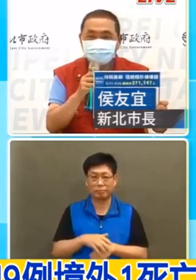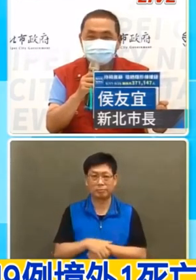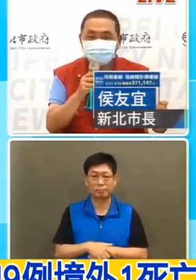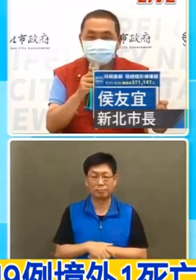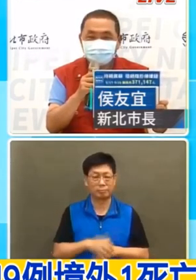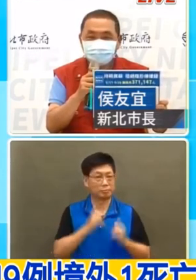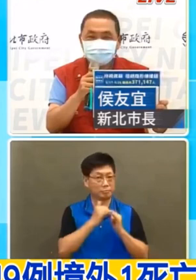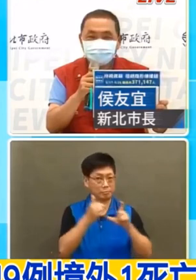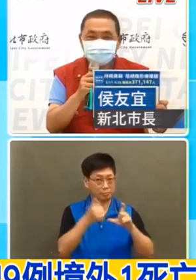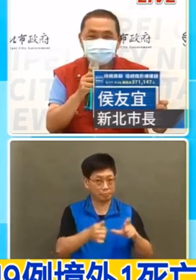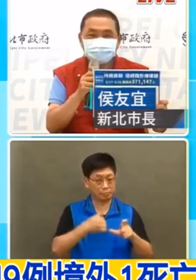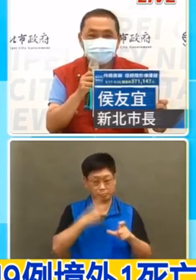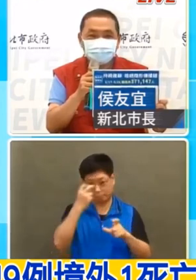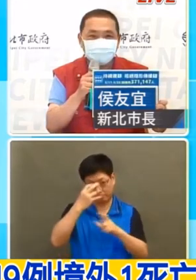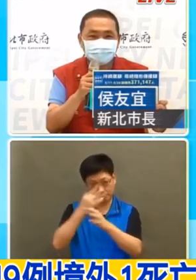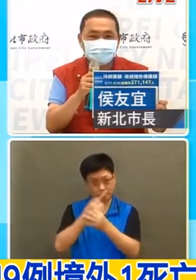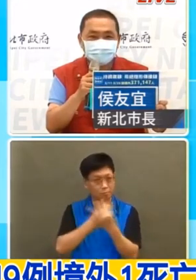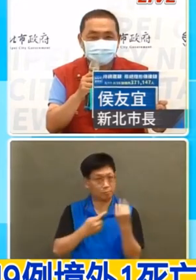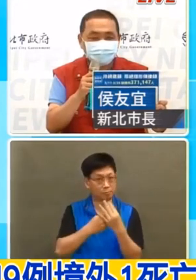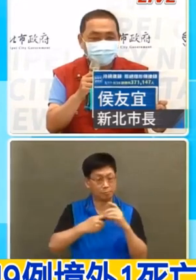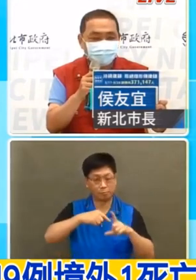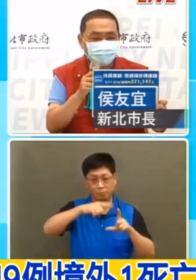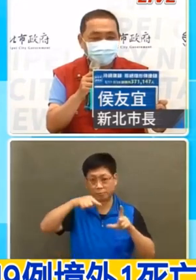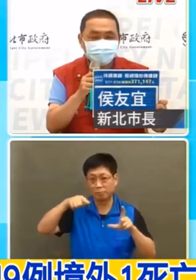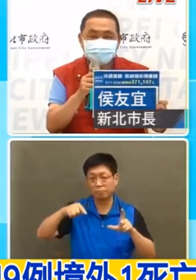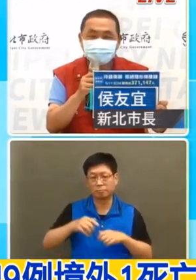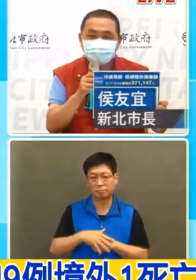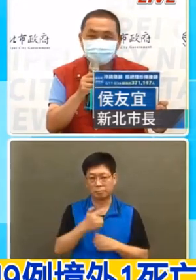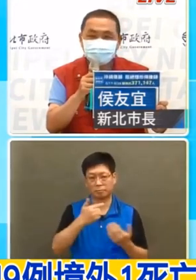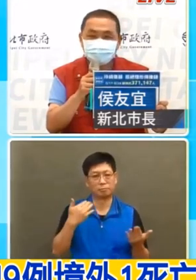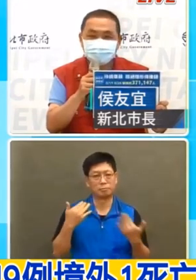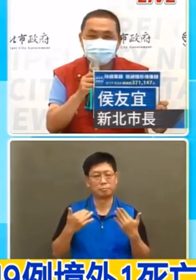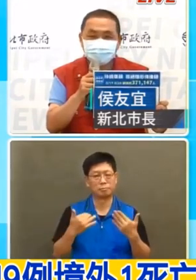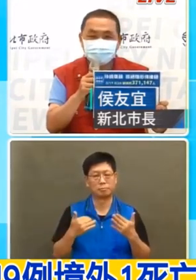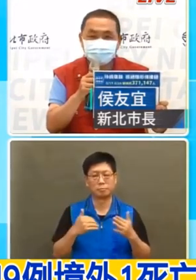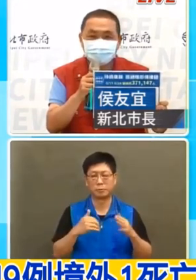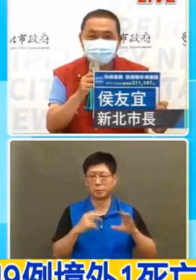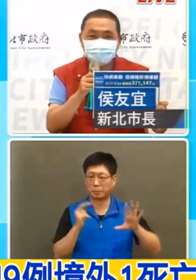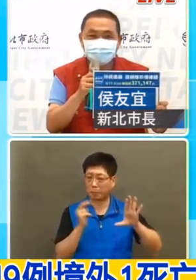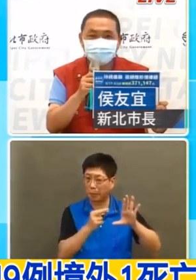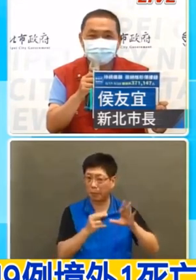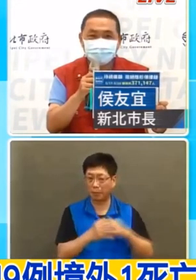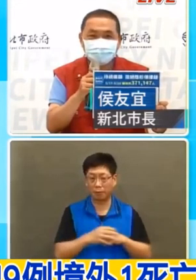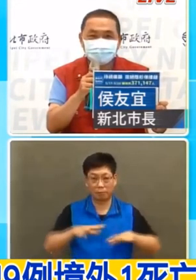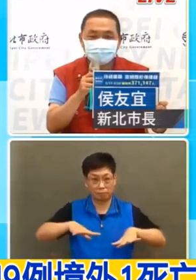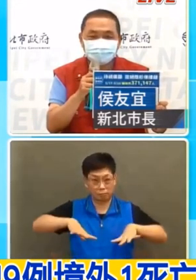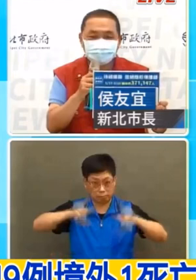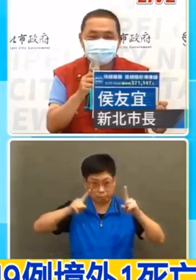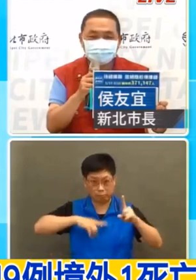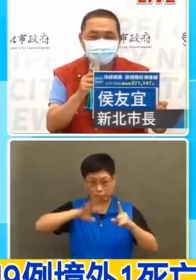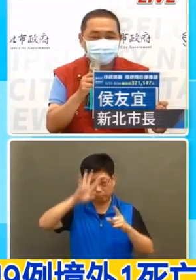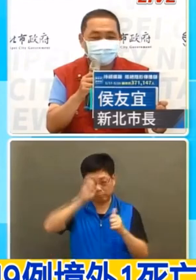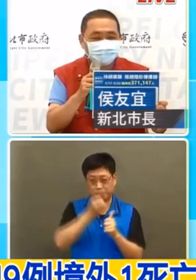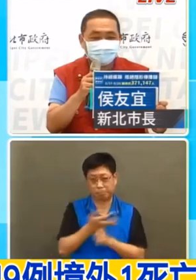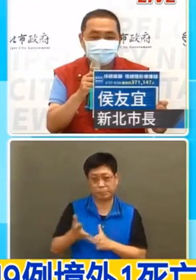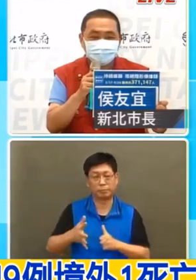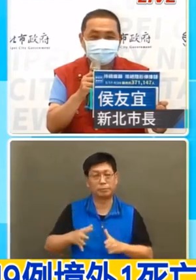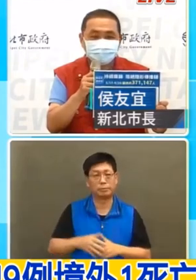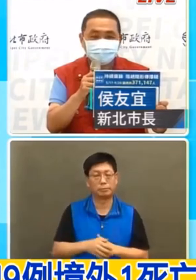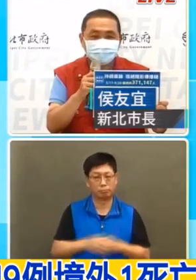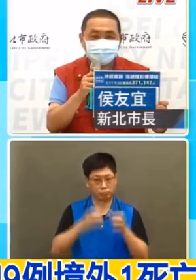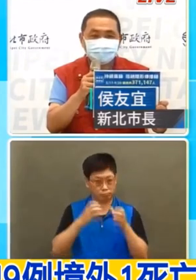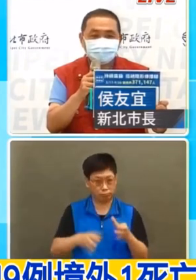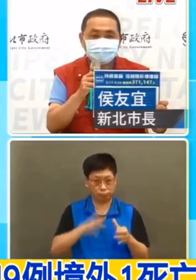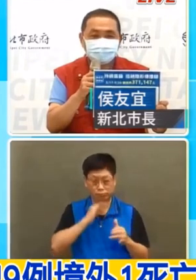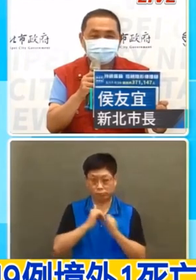社区筛检的量表，我们非常的清楚，我们从疫情开始的时候成立社